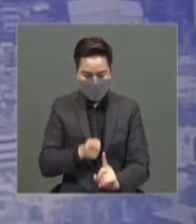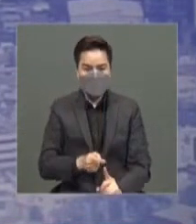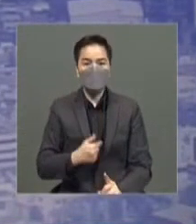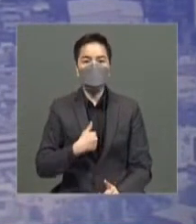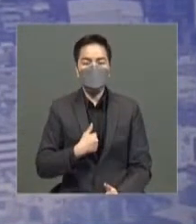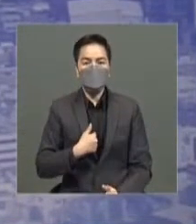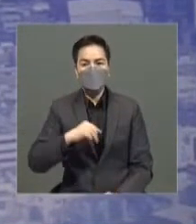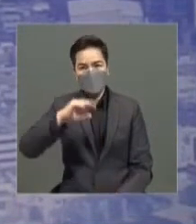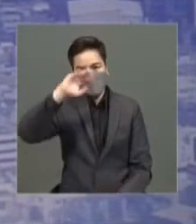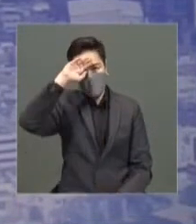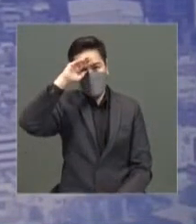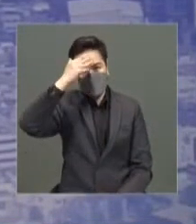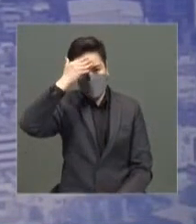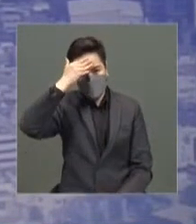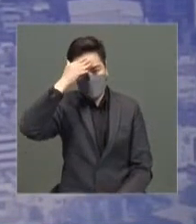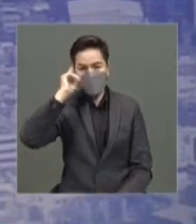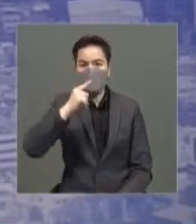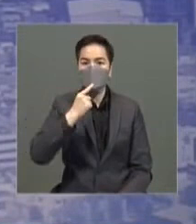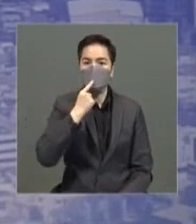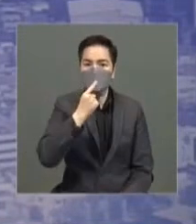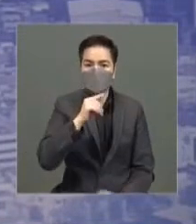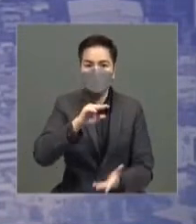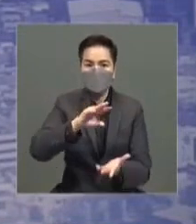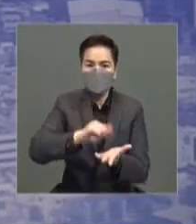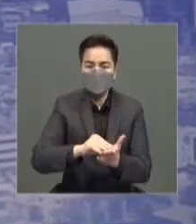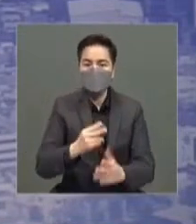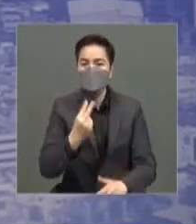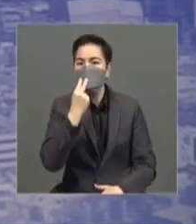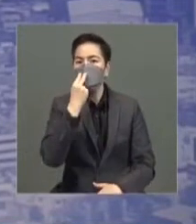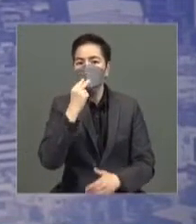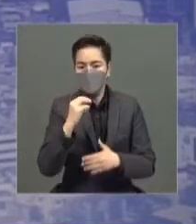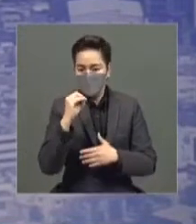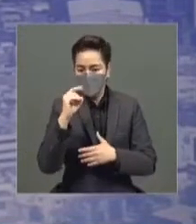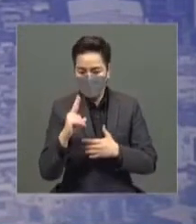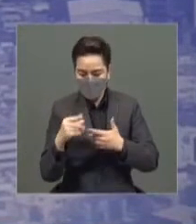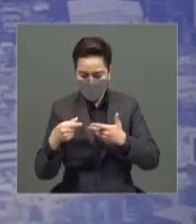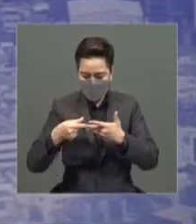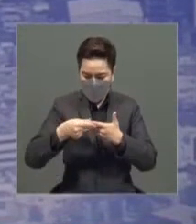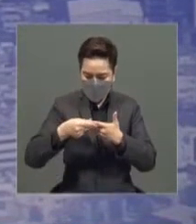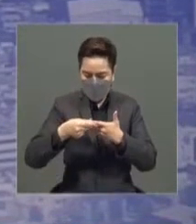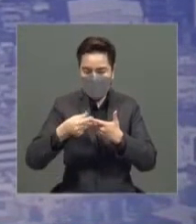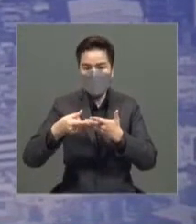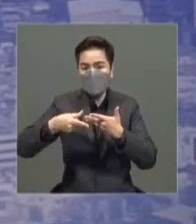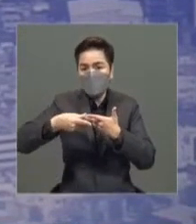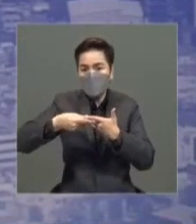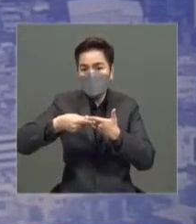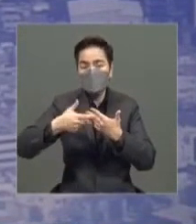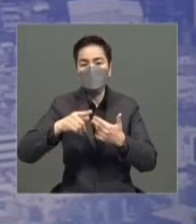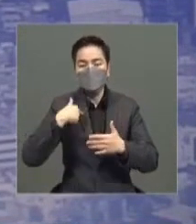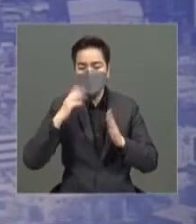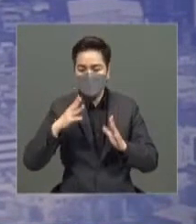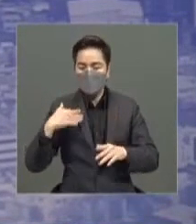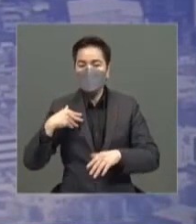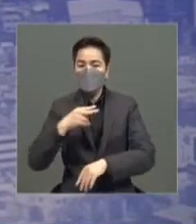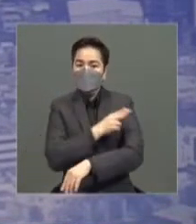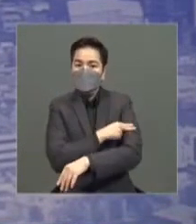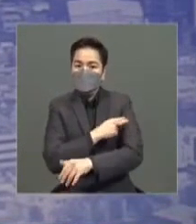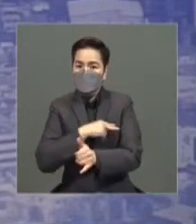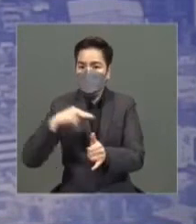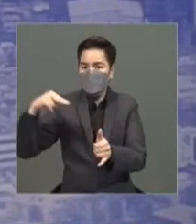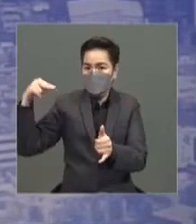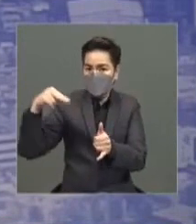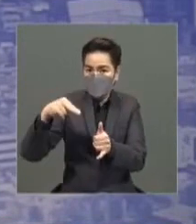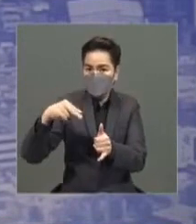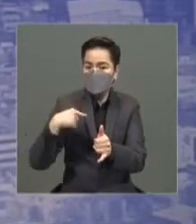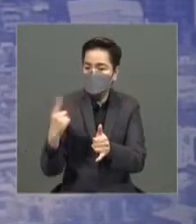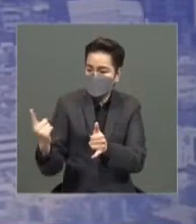ต้องมีการวัดอุณหภูมิมีการวัดค่าออกซิเจนอย่างนี้เป็นต้นนะคะบุคลากรจะต้องมีการติดตามมีการ